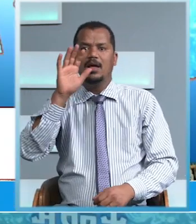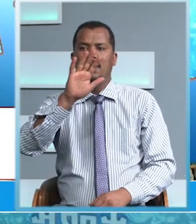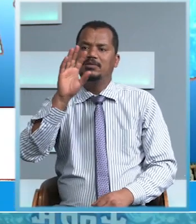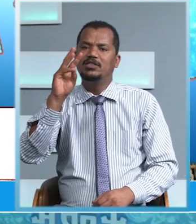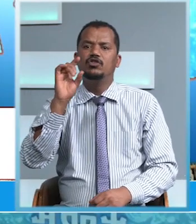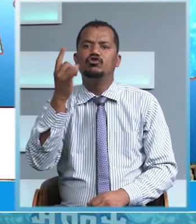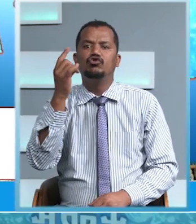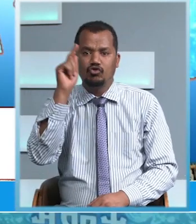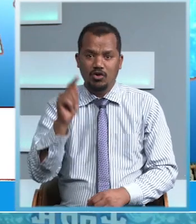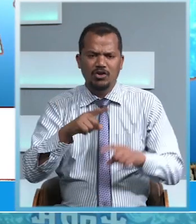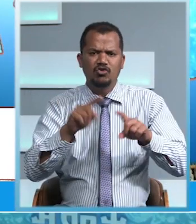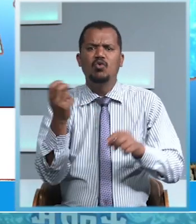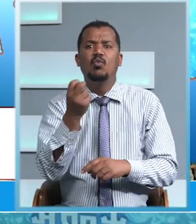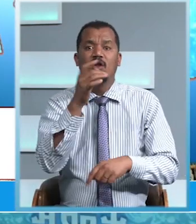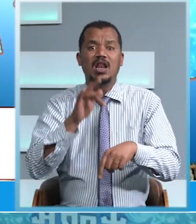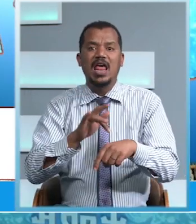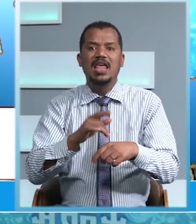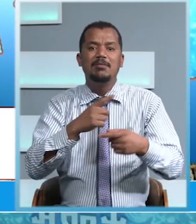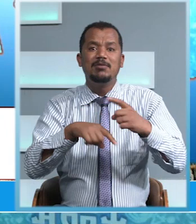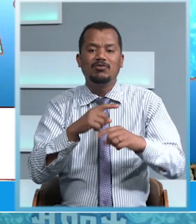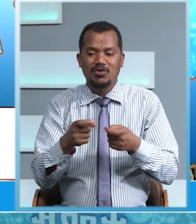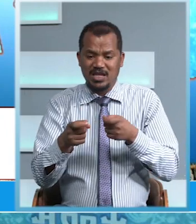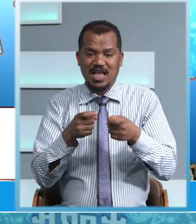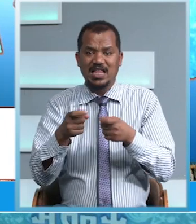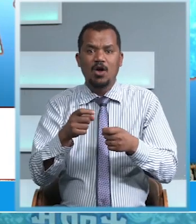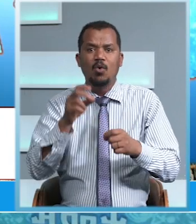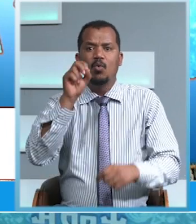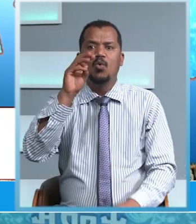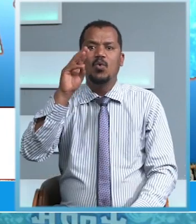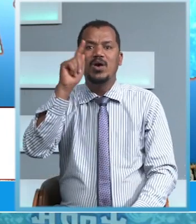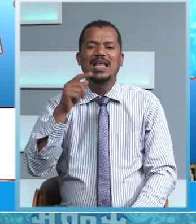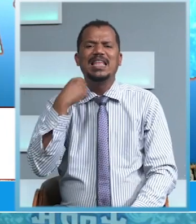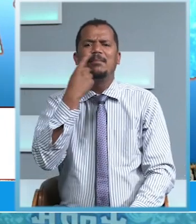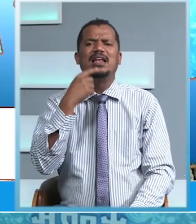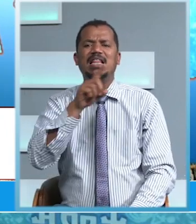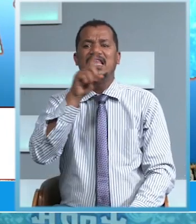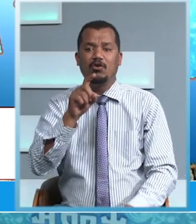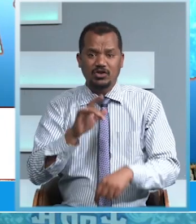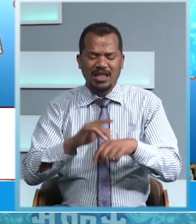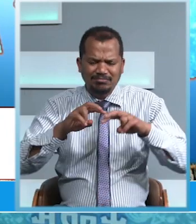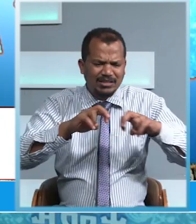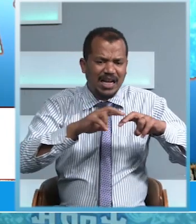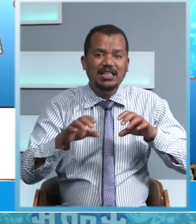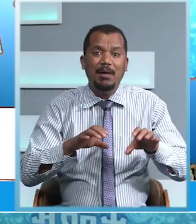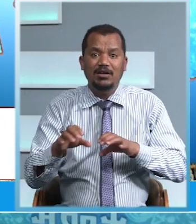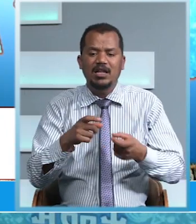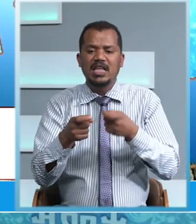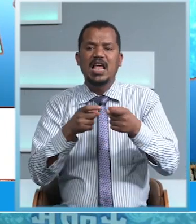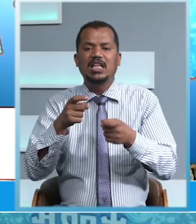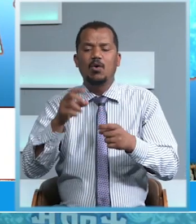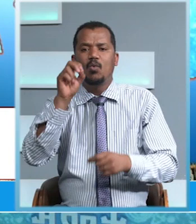በኢትዮጵያ በ56 ዞኖችና ልዩ ወረዳዎች ላይ የሚነሱ የአስተዳደር ወሰንና የማንነት ጥያቄዎች ላይ ጥናት